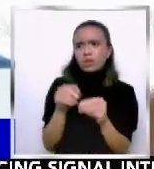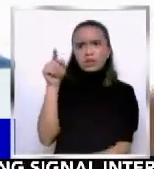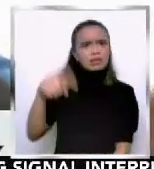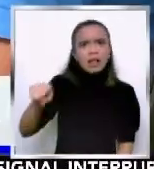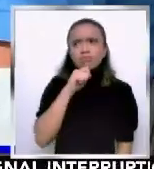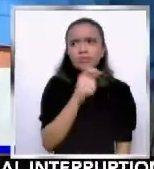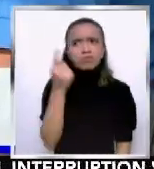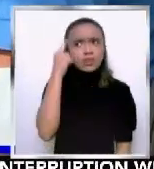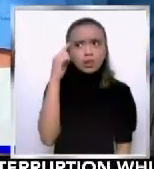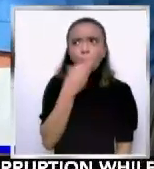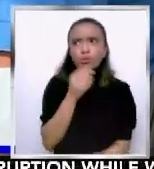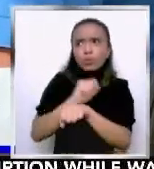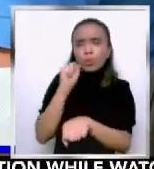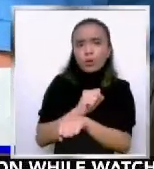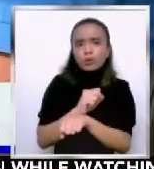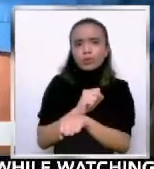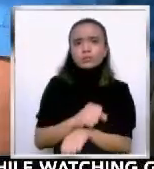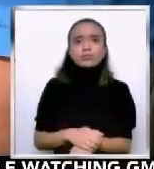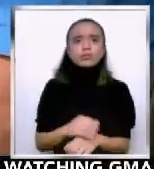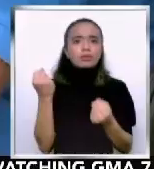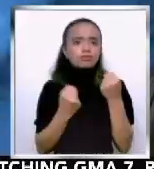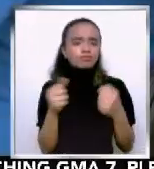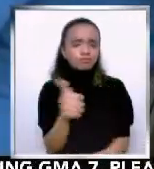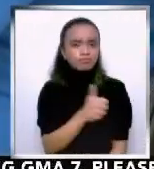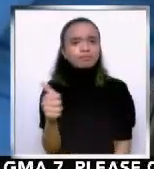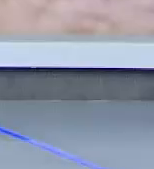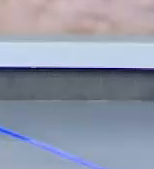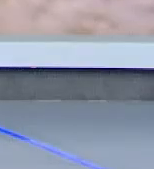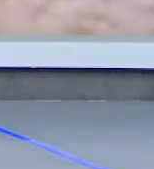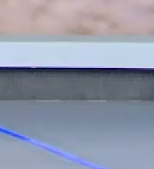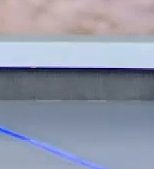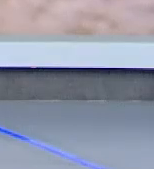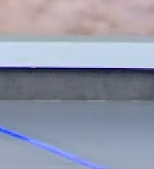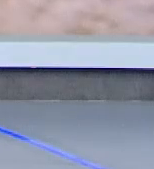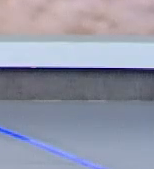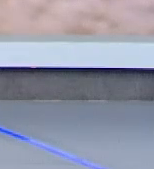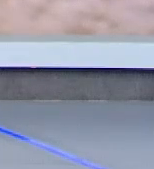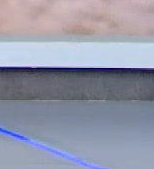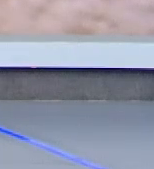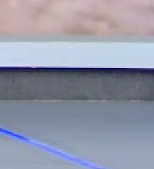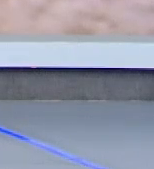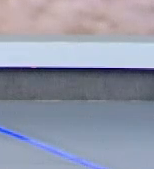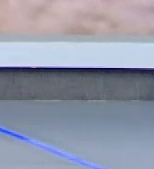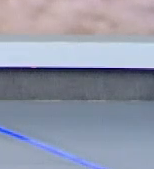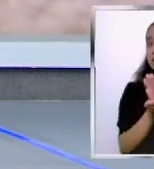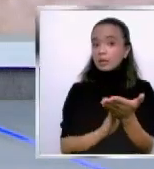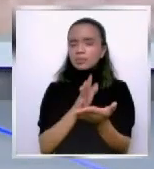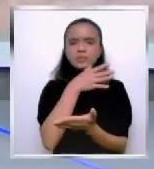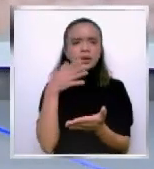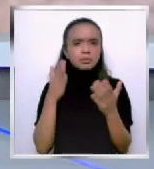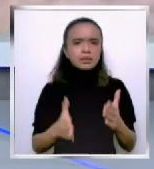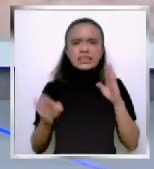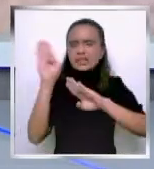buhay sa kalsada. Maki Pulido na katutok, 24 oras. Namomroblema po ang ilang magsasaka sa mababang